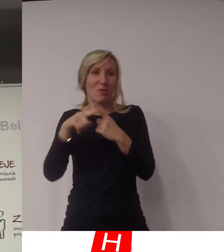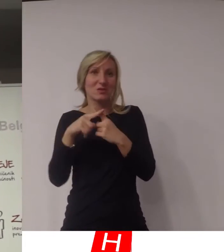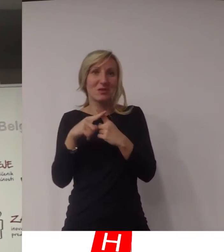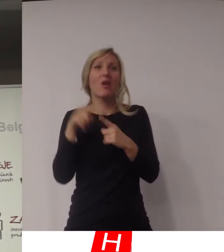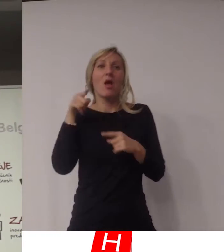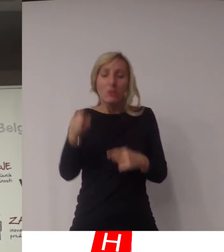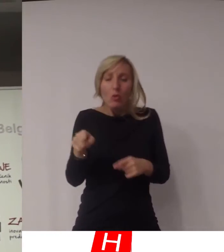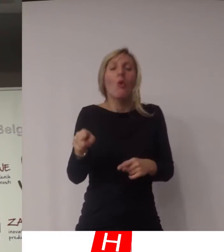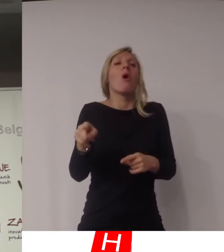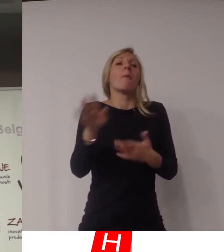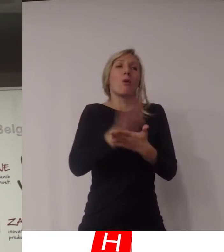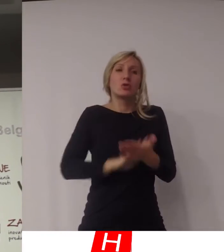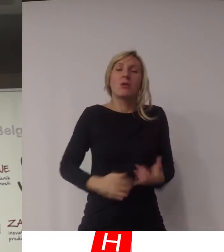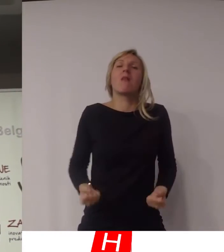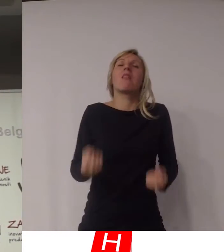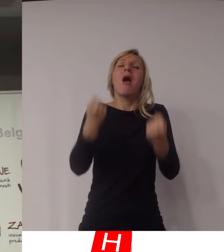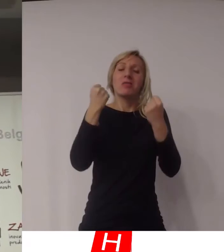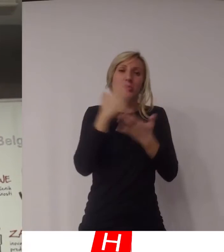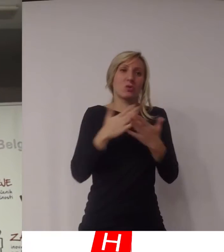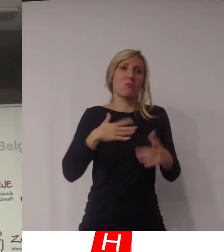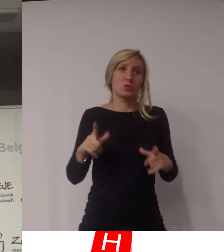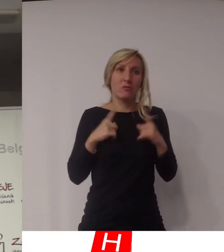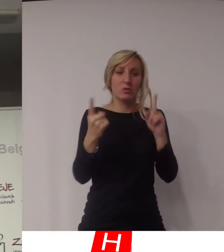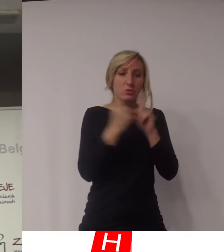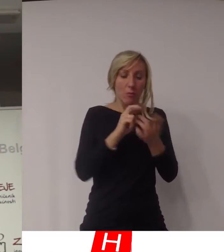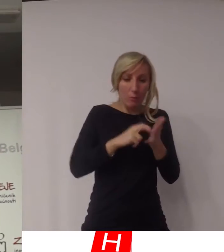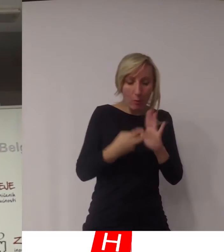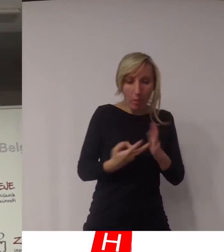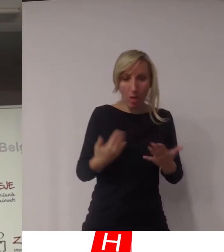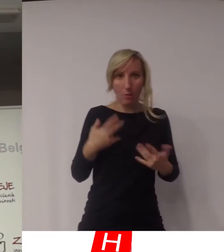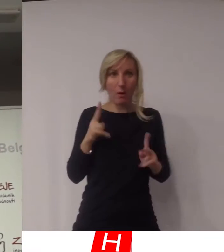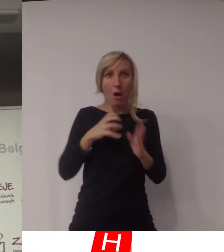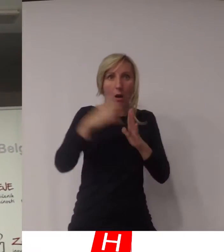najteži period mog života, suočavanje sa problemom, suočavanje sa samim sobom.